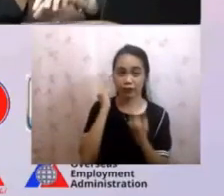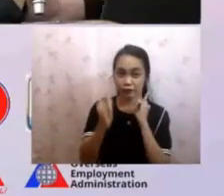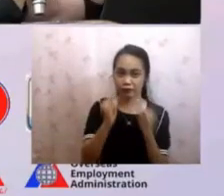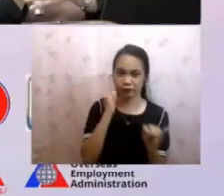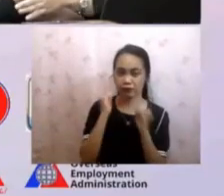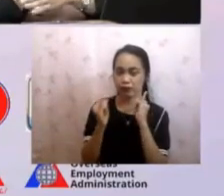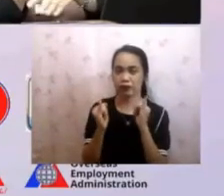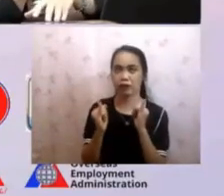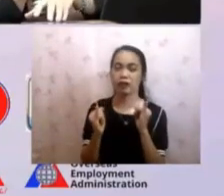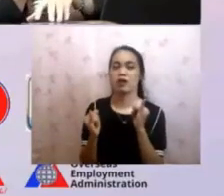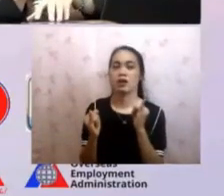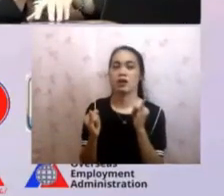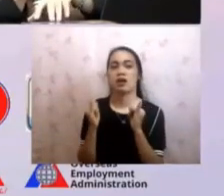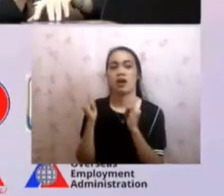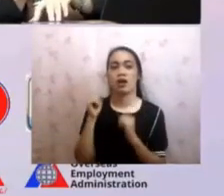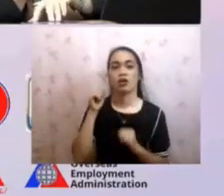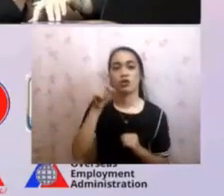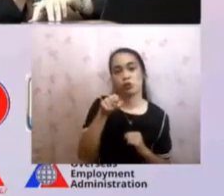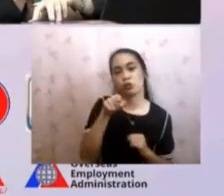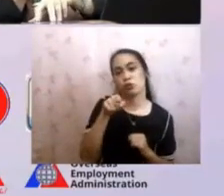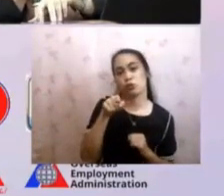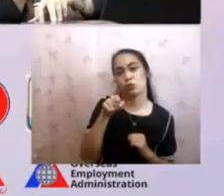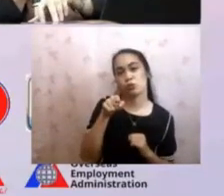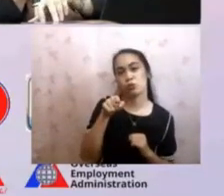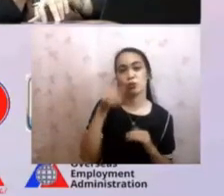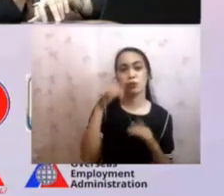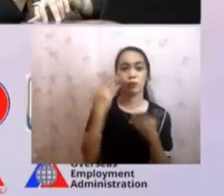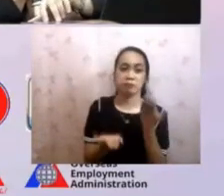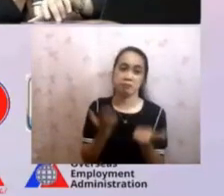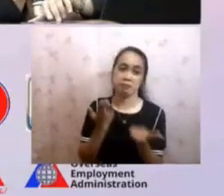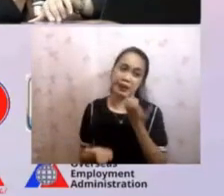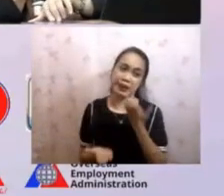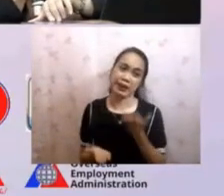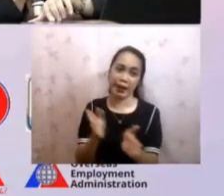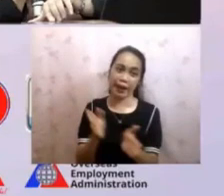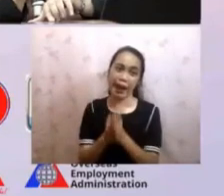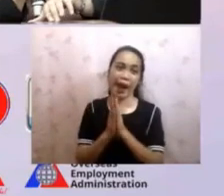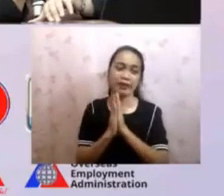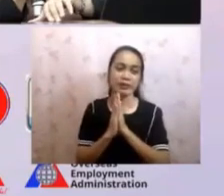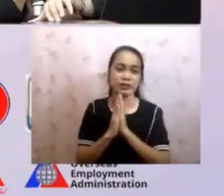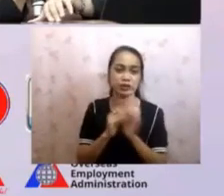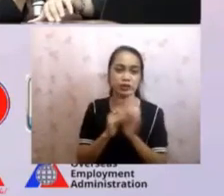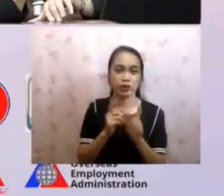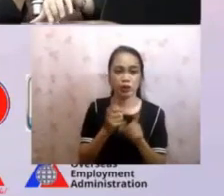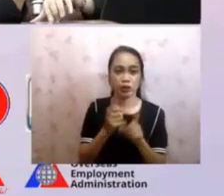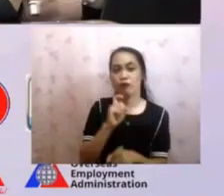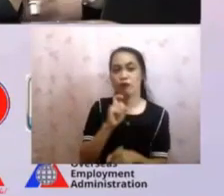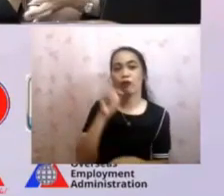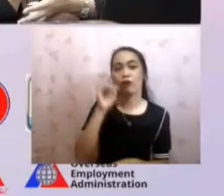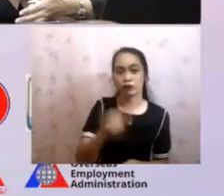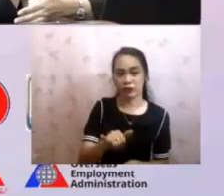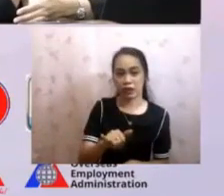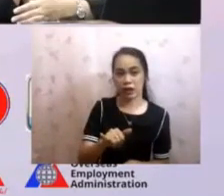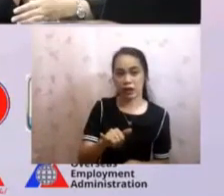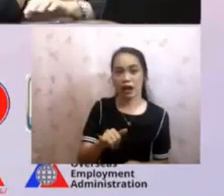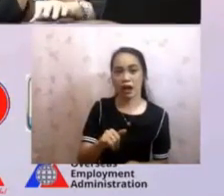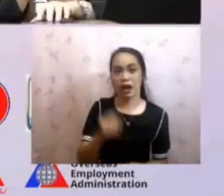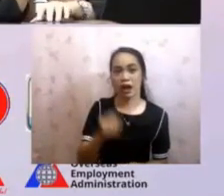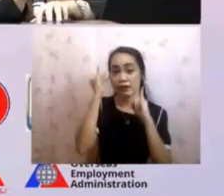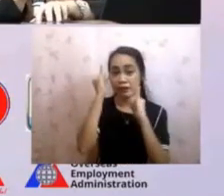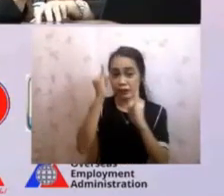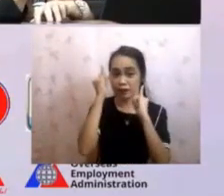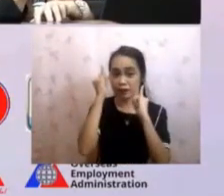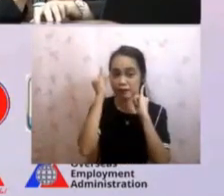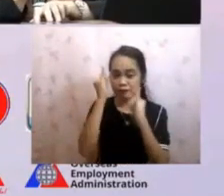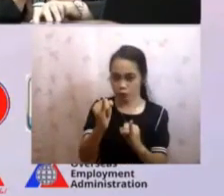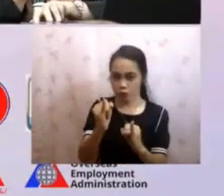the interview, assuming nga humana ang interview proper, so naiuban nga recruiter mo ask nimo nga, do you